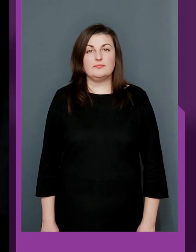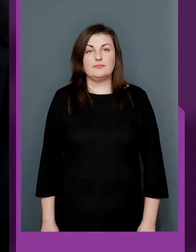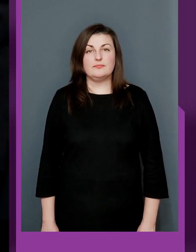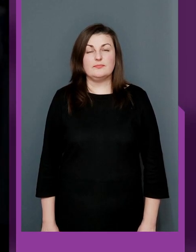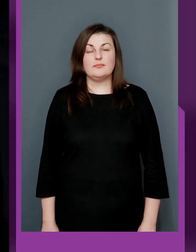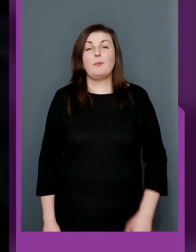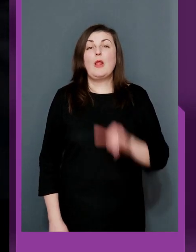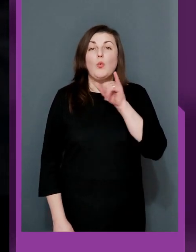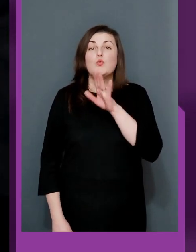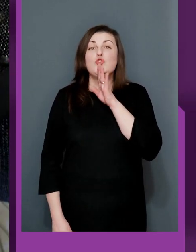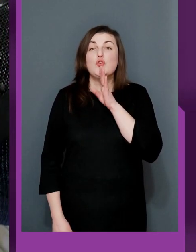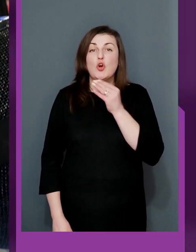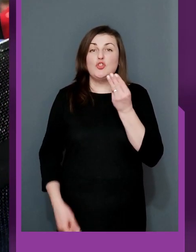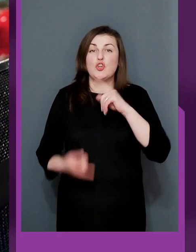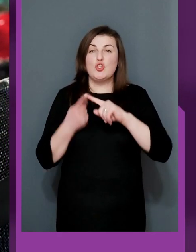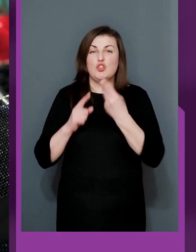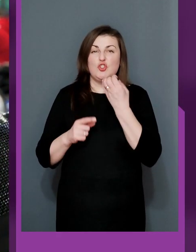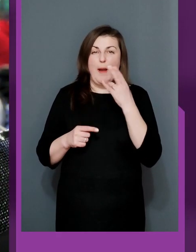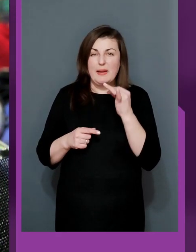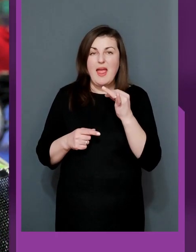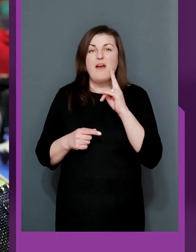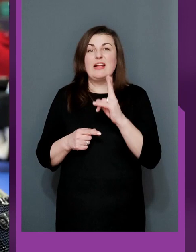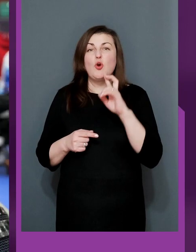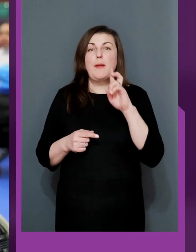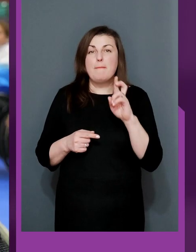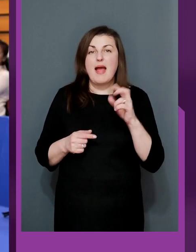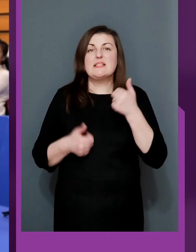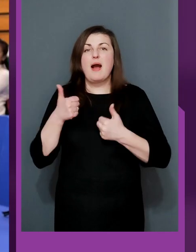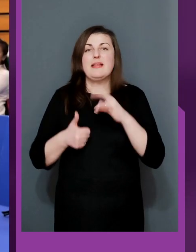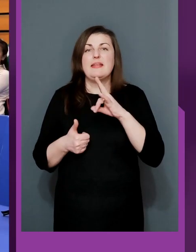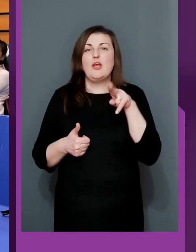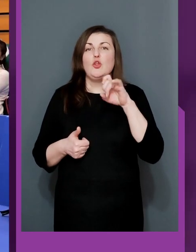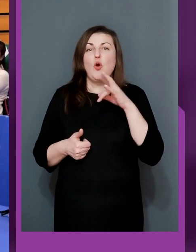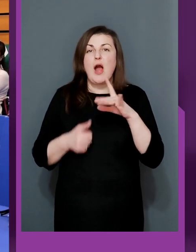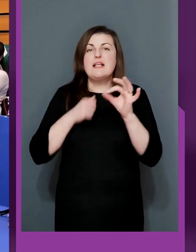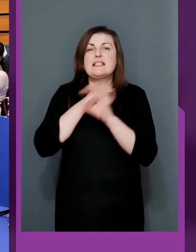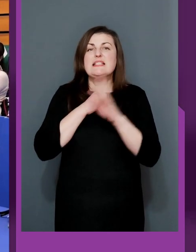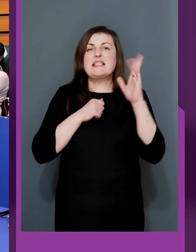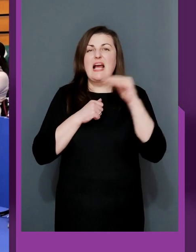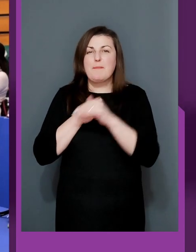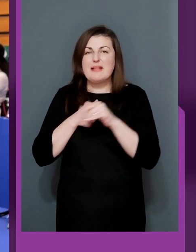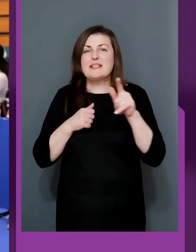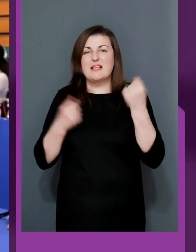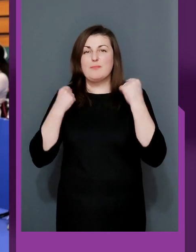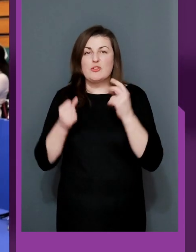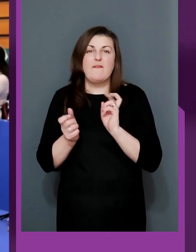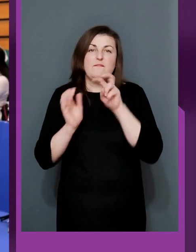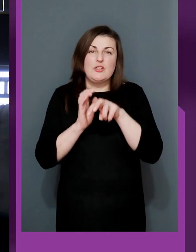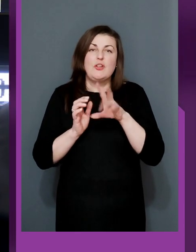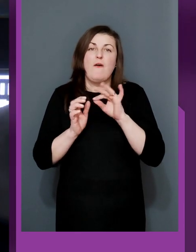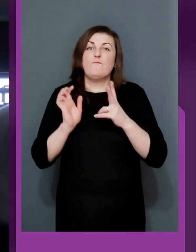кардіфі у жіночій шаблі в категорії б змагалася Надія діолог Закарпатська спортсменка вийшло у